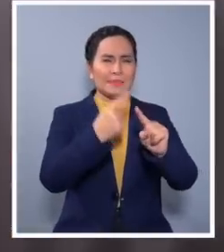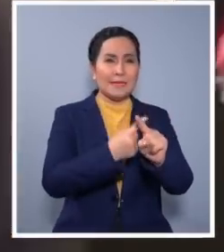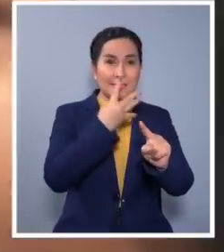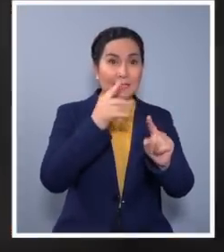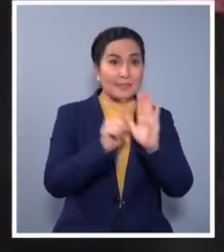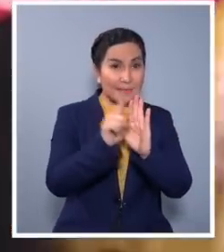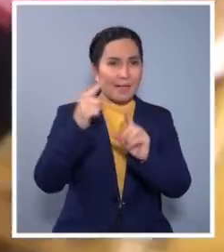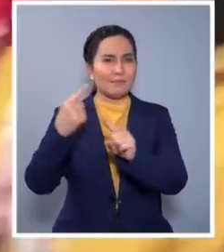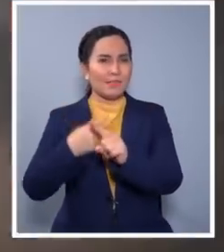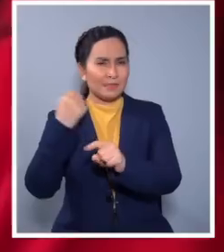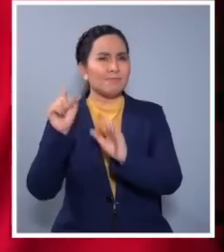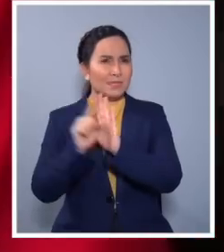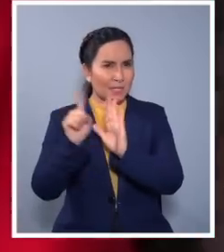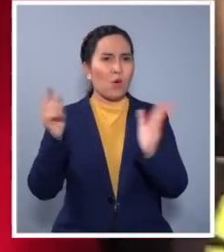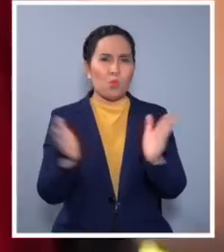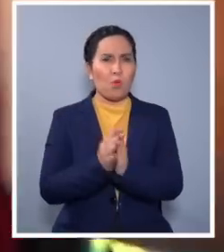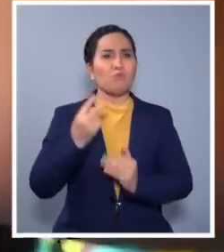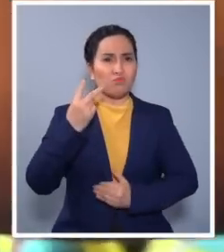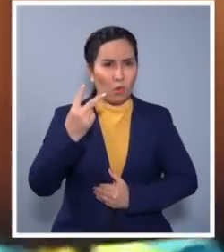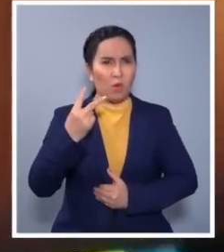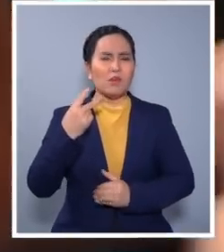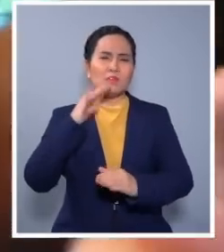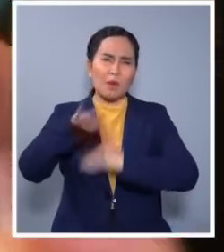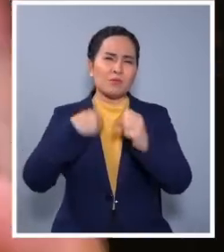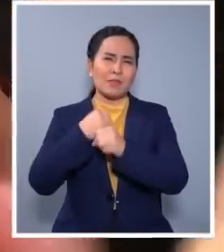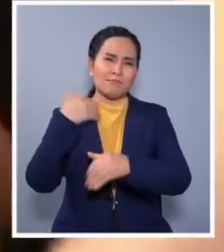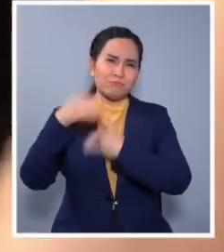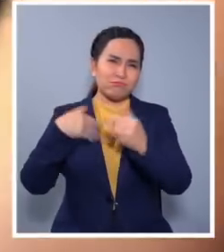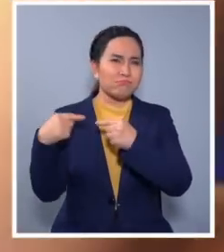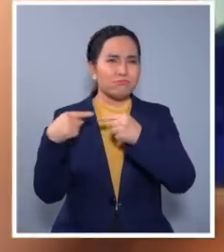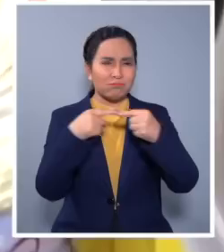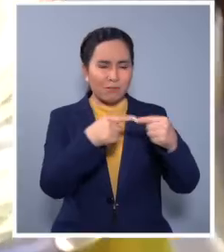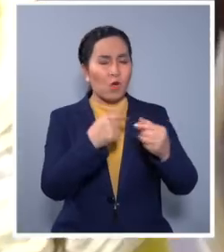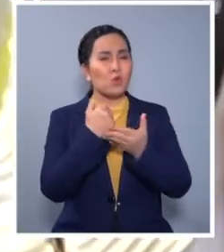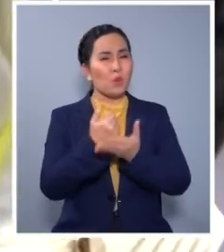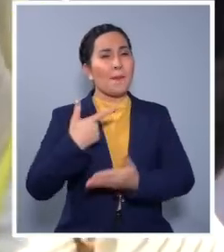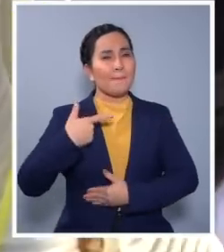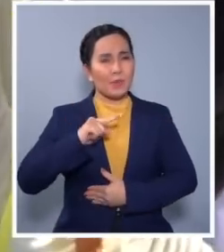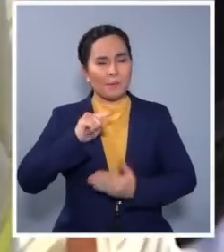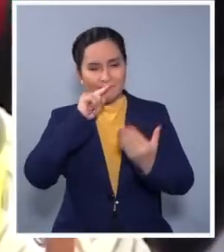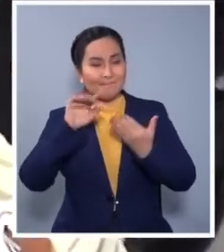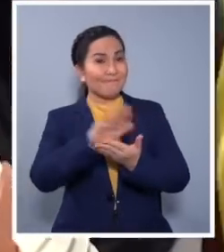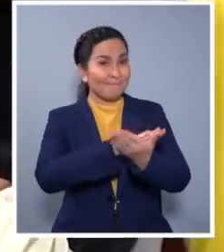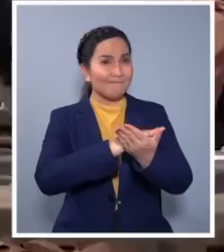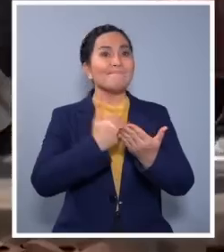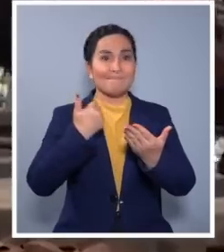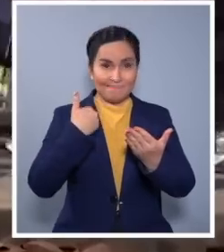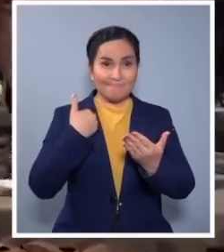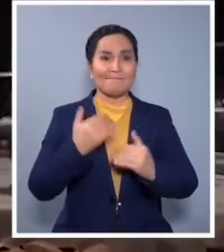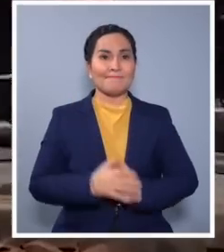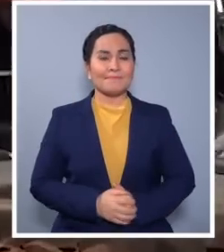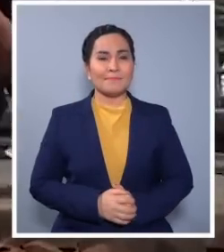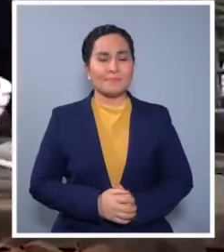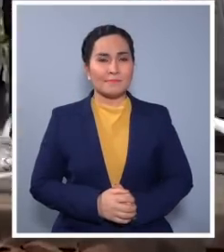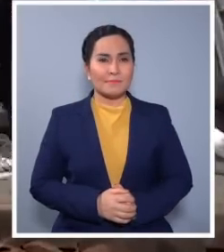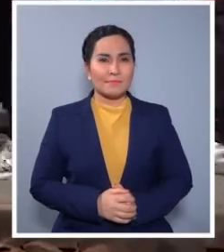นและเดือนตุลาคมทั้งหมดถูกขับเคลื่อนอย่างต่อเนื่องสร้างผลคุณประโยชน์ให้กับประเทศชาติอย่างมากมายมหาศา